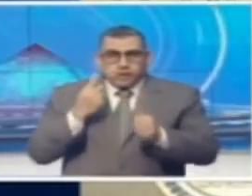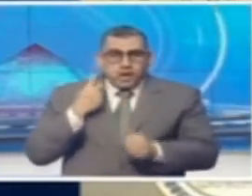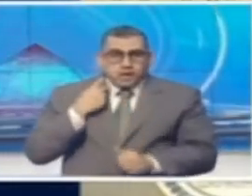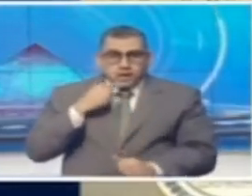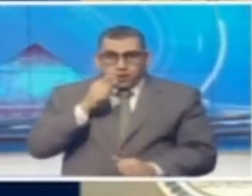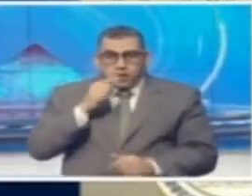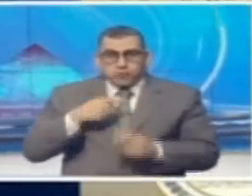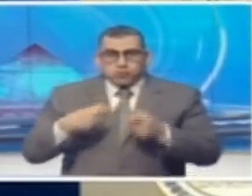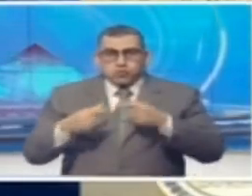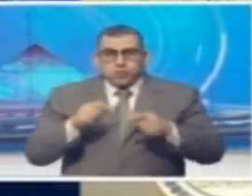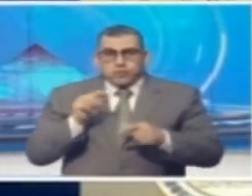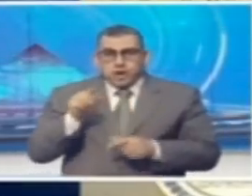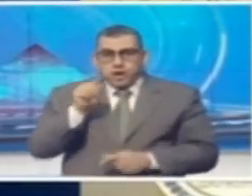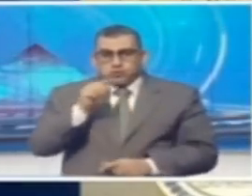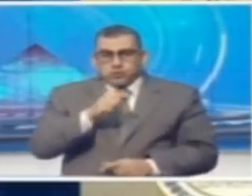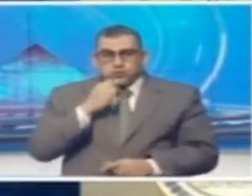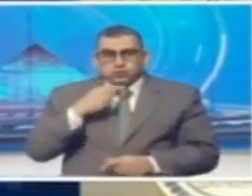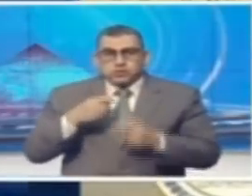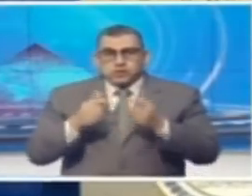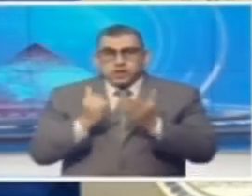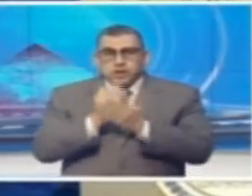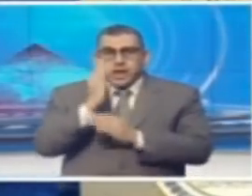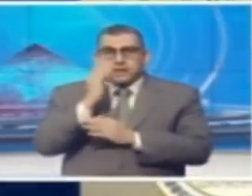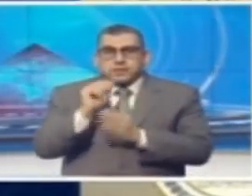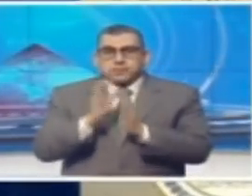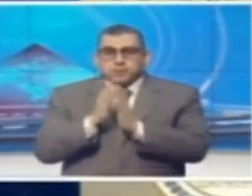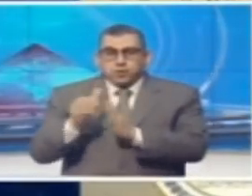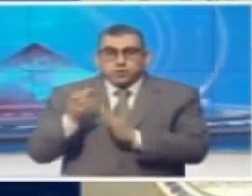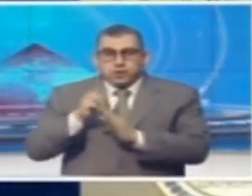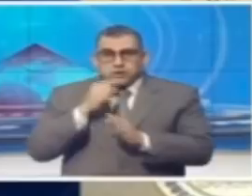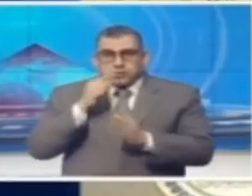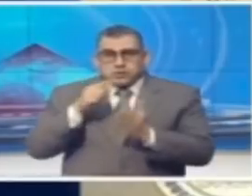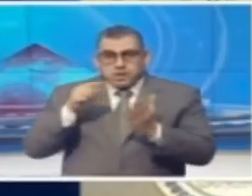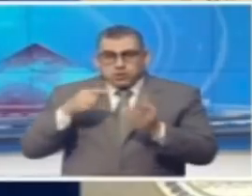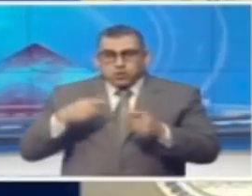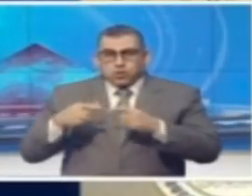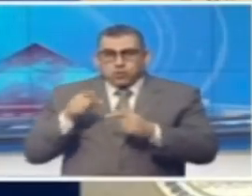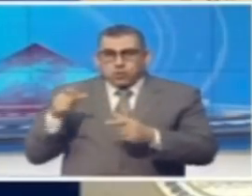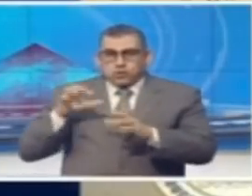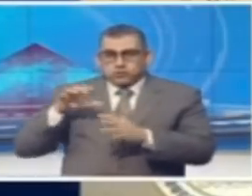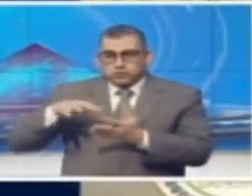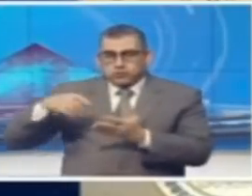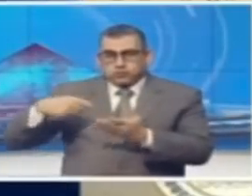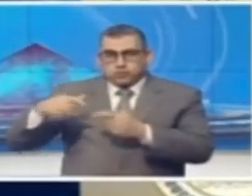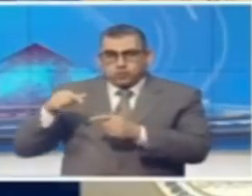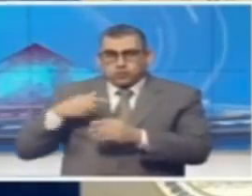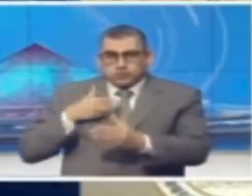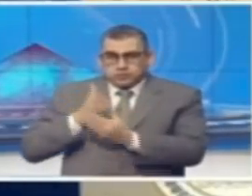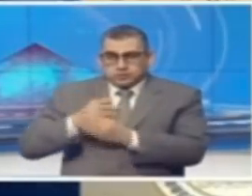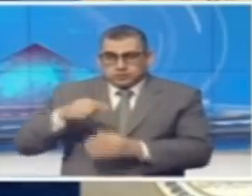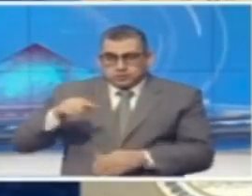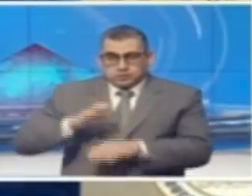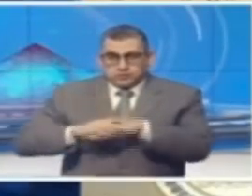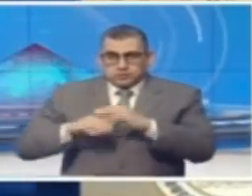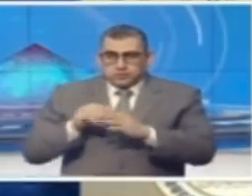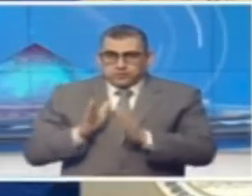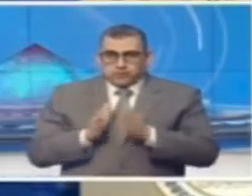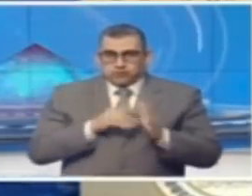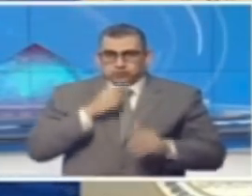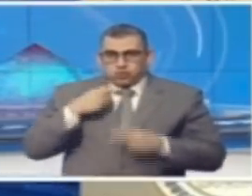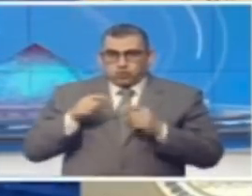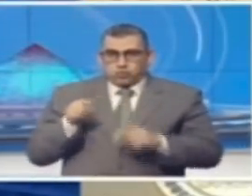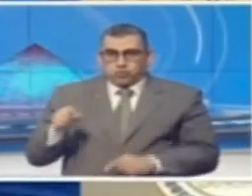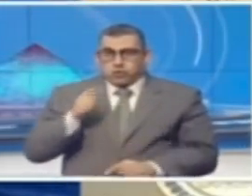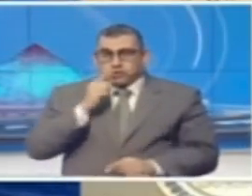ستكون إلكترونية في المواد الدراسية الأساسية ويتم تصحيحها إلكترونيا دون تدخل العنصر البشري،